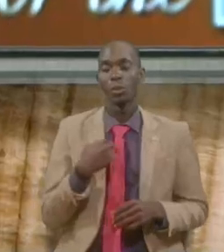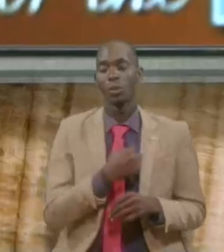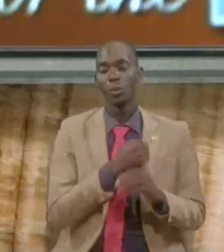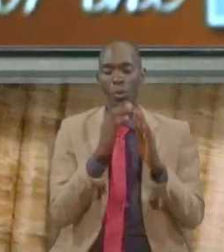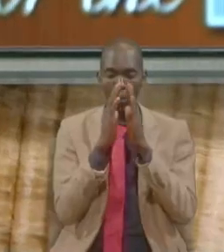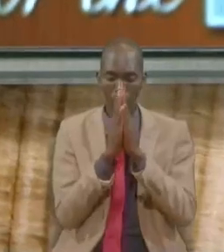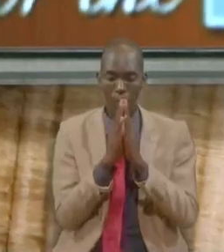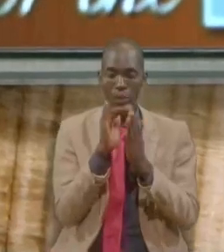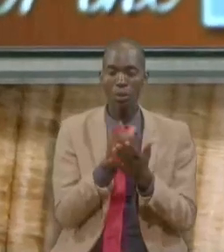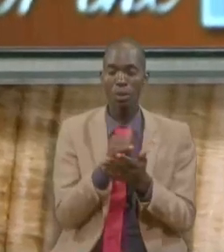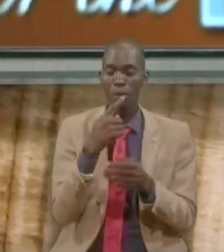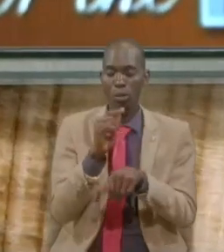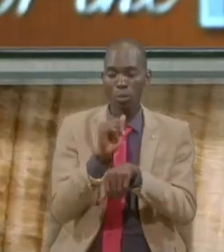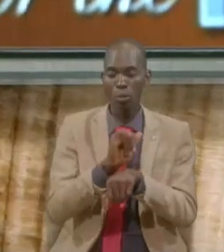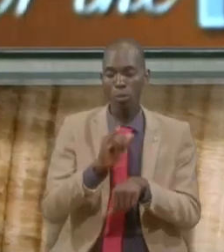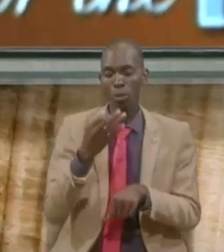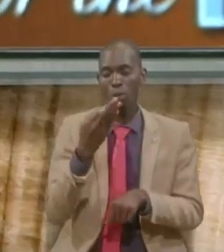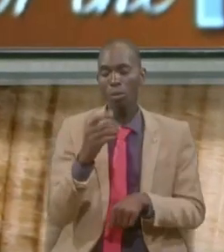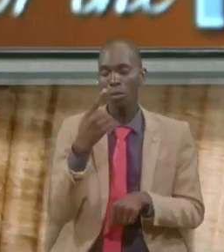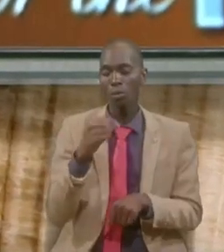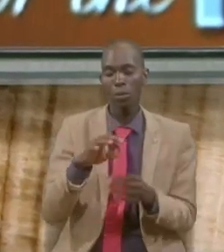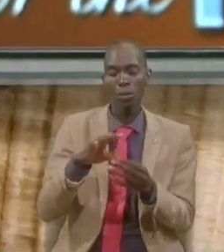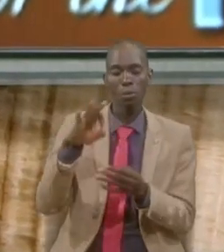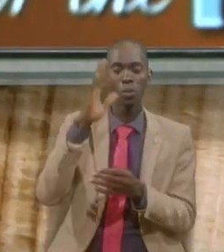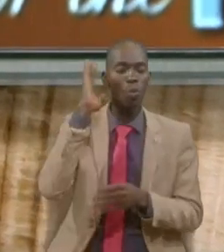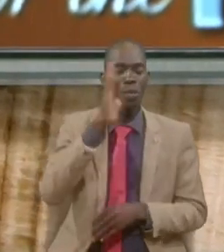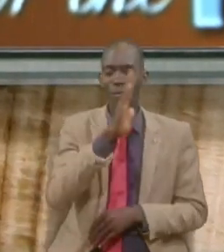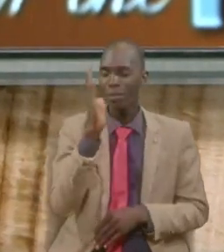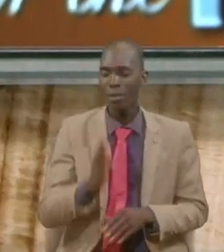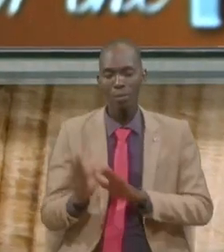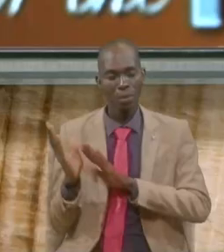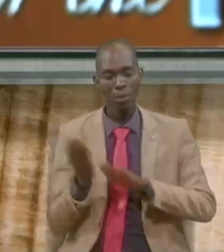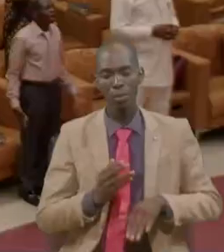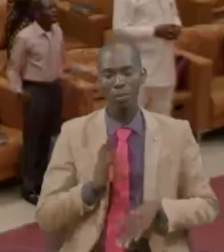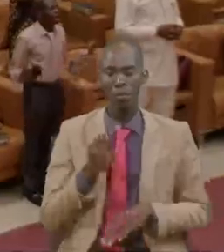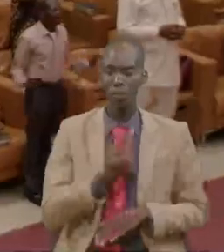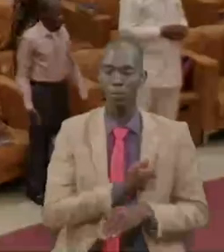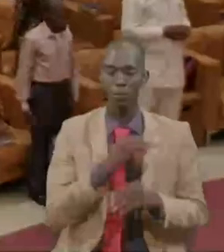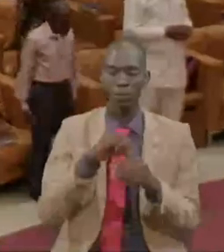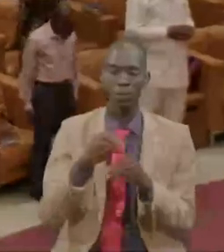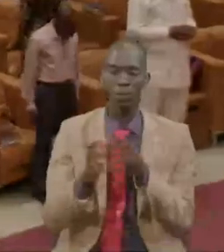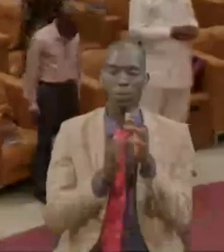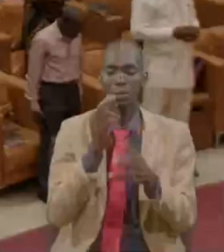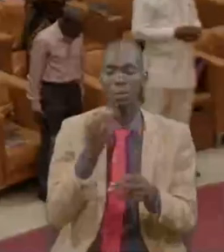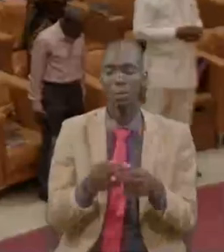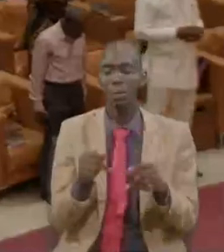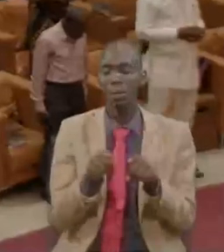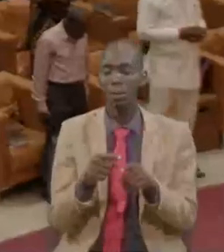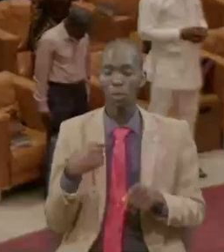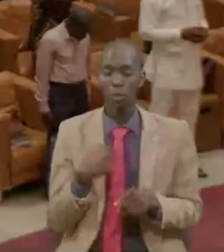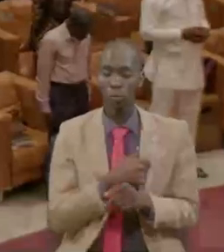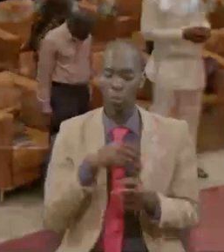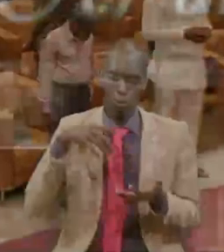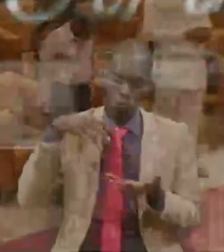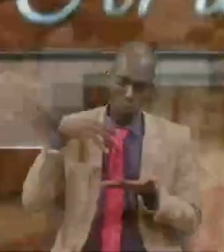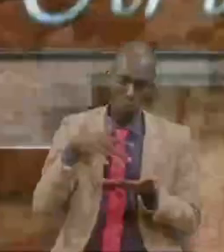prions, Seigneur, que l'œuvre de l'esprit ne nous abandonne pas au nom de Jésus-Christ. Comme